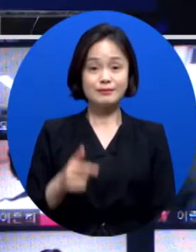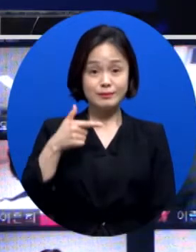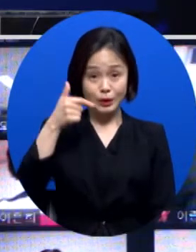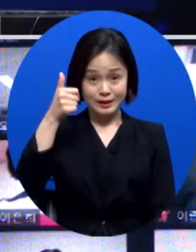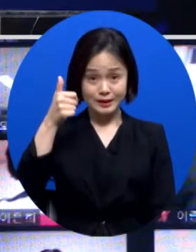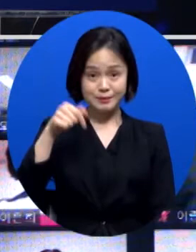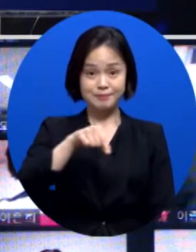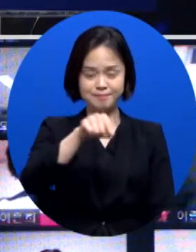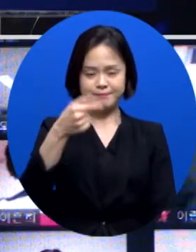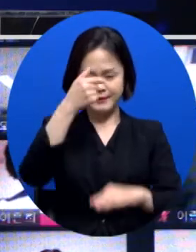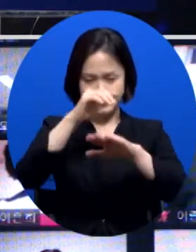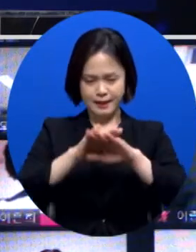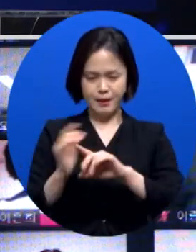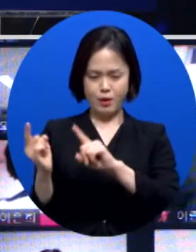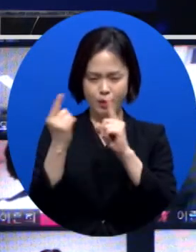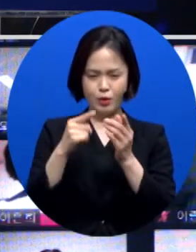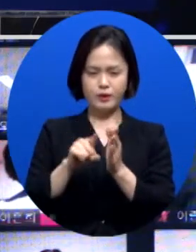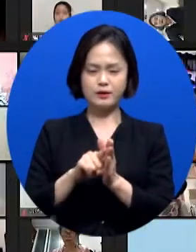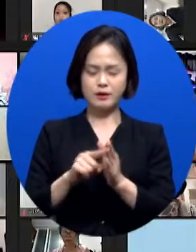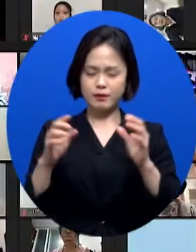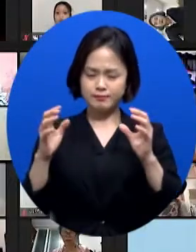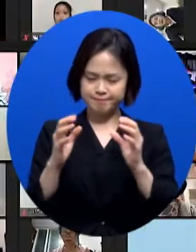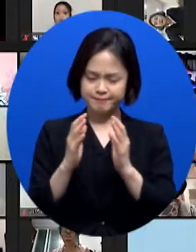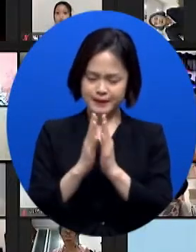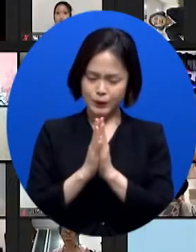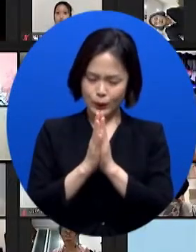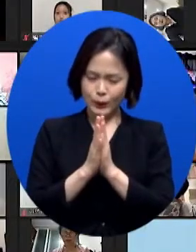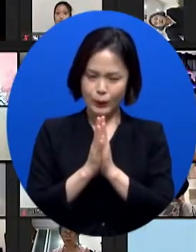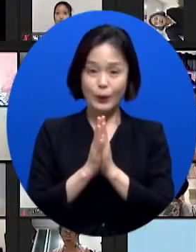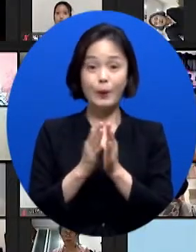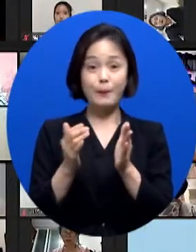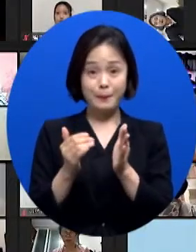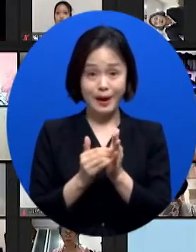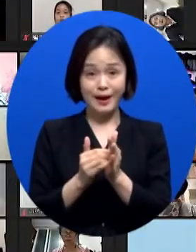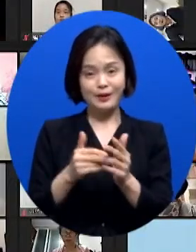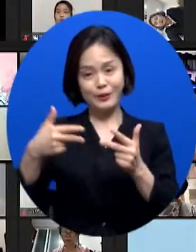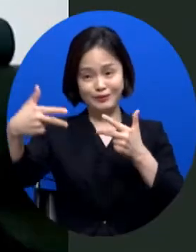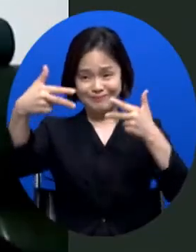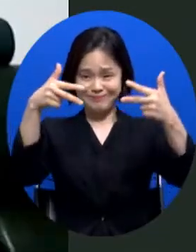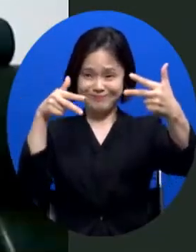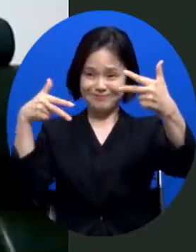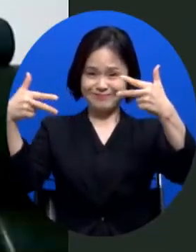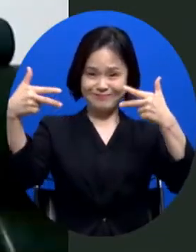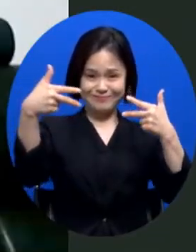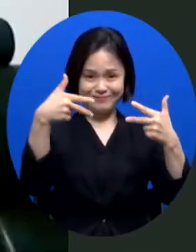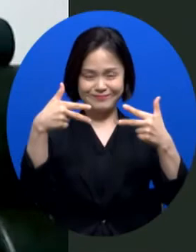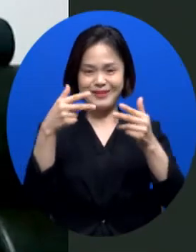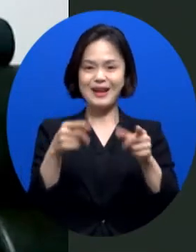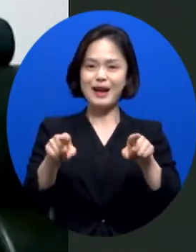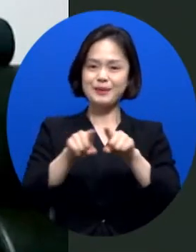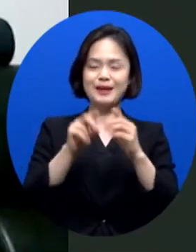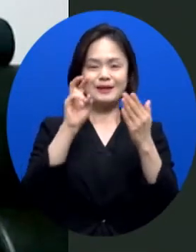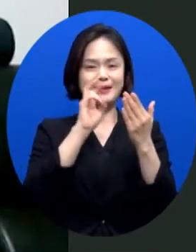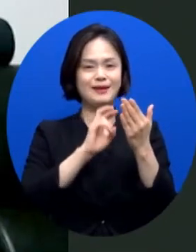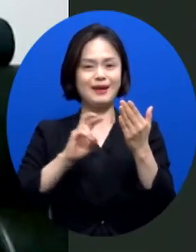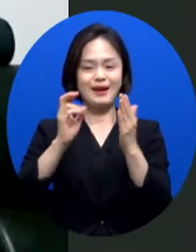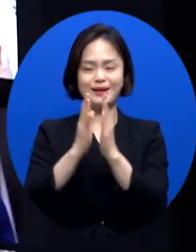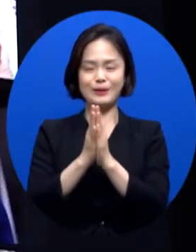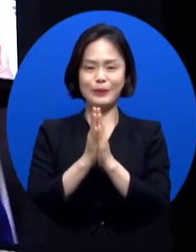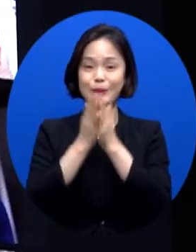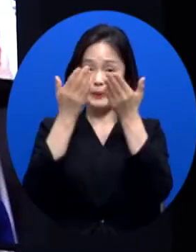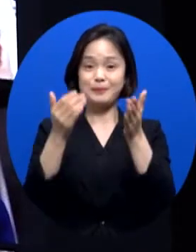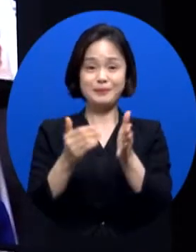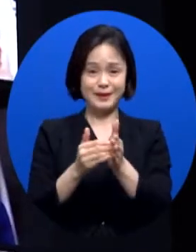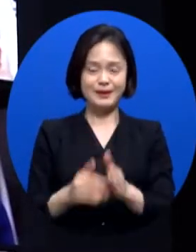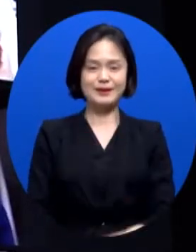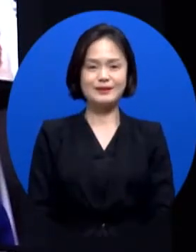목회자들은 예배 회복을 부르짖었고 성도들은 영상으로 얼굴을 마주하며 함께 찬양하고 기도했습니다.